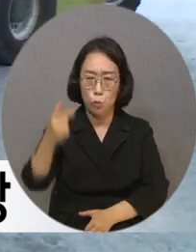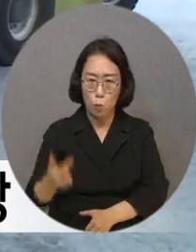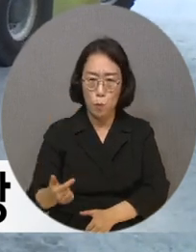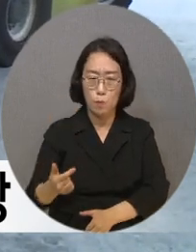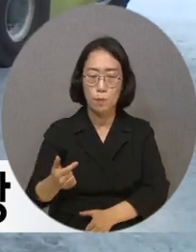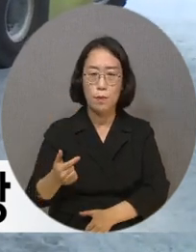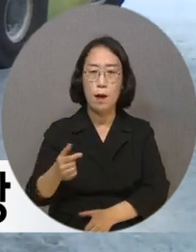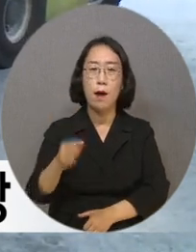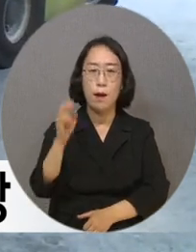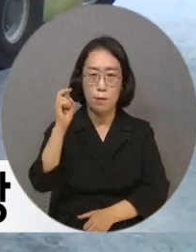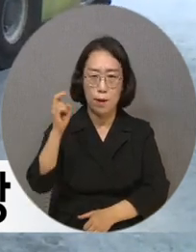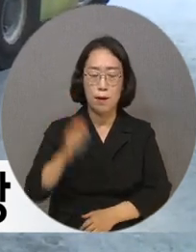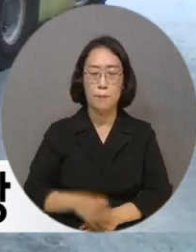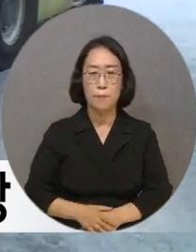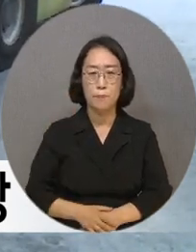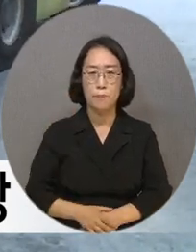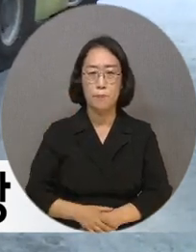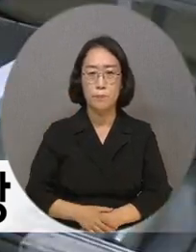것으로 전망됩니다.